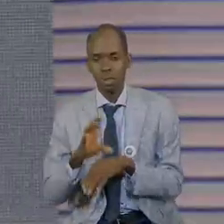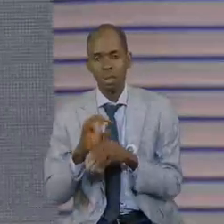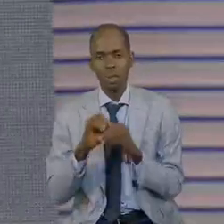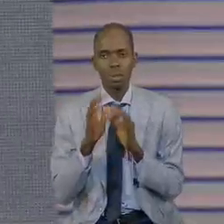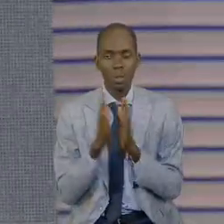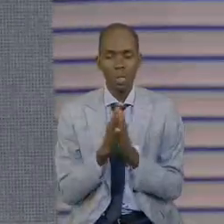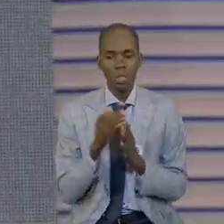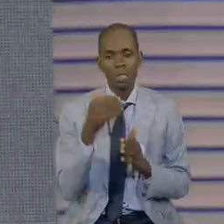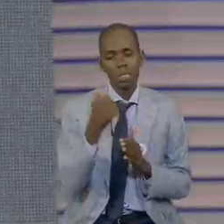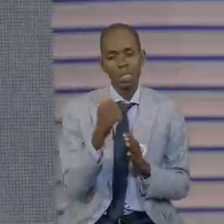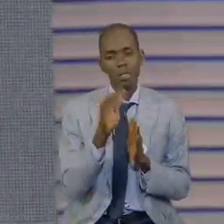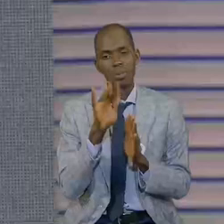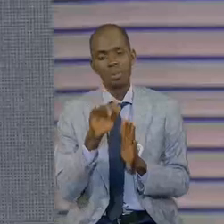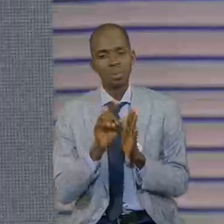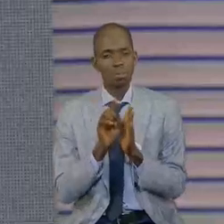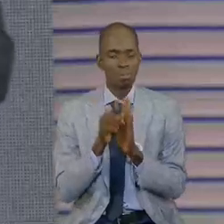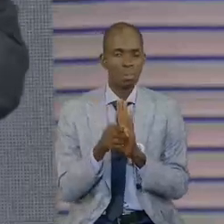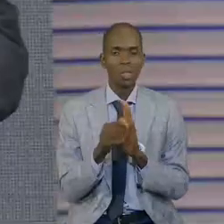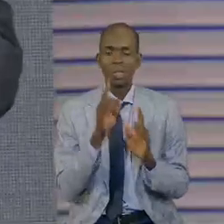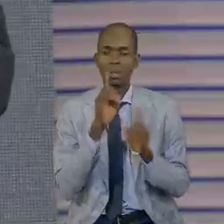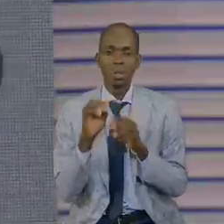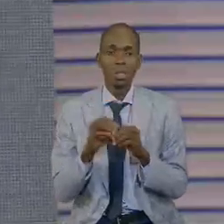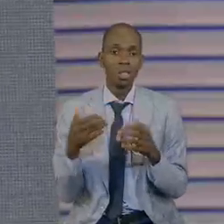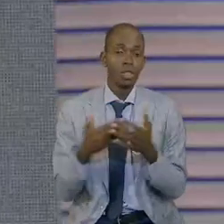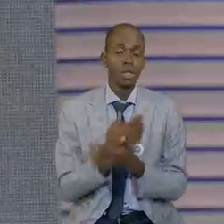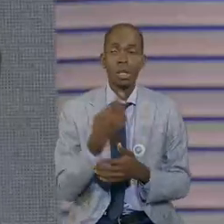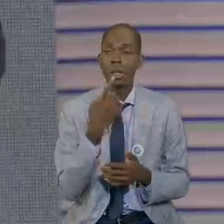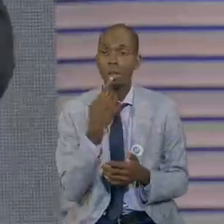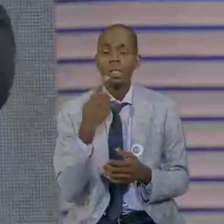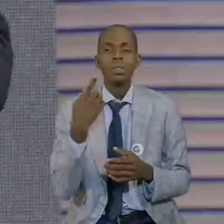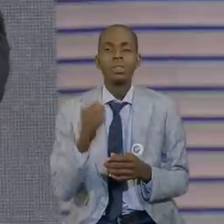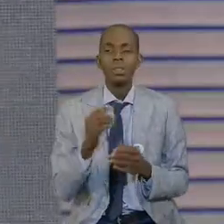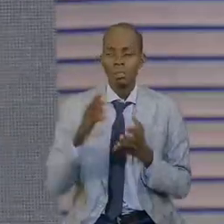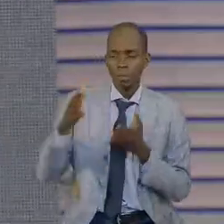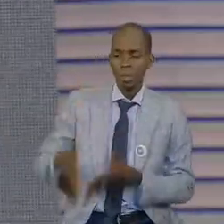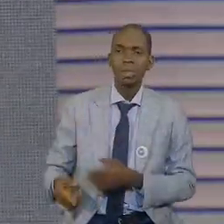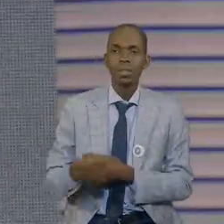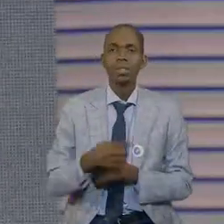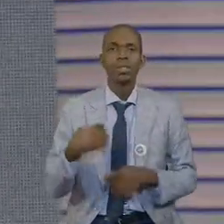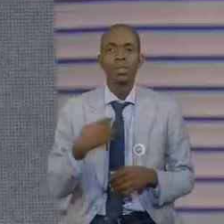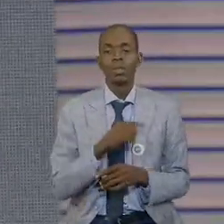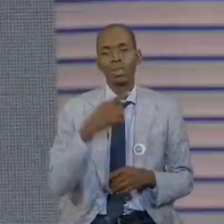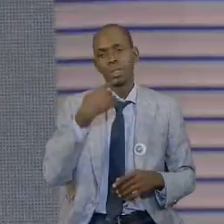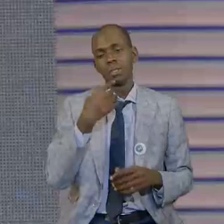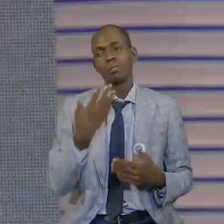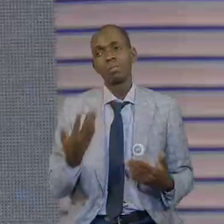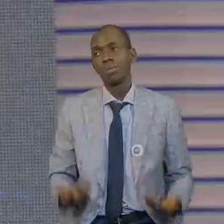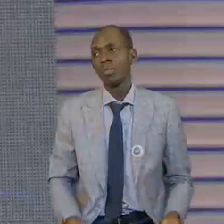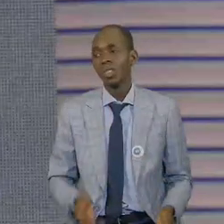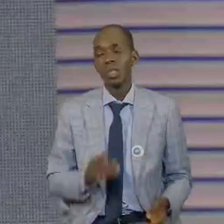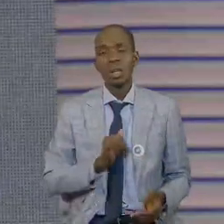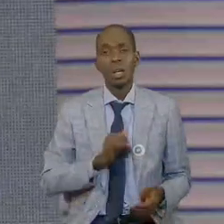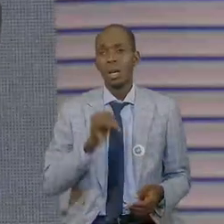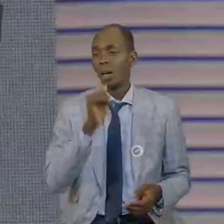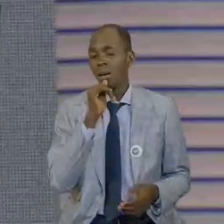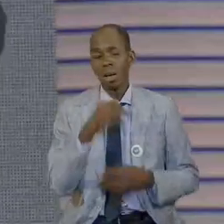10 minutes, 15 minutes speaking in tongues. The rest of the day, we'll speak, I am unfortunate, I am